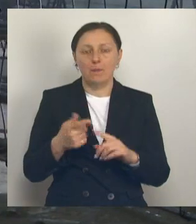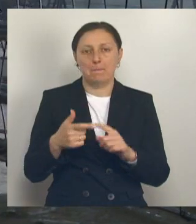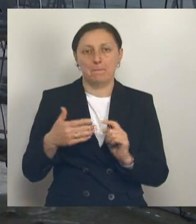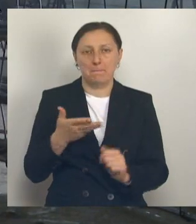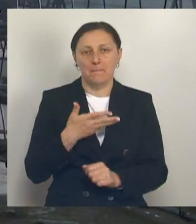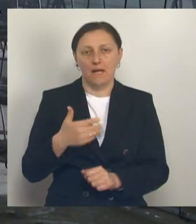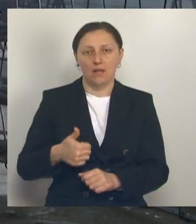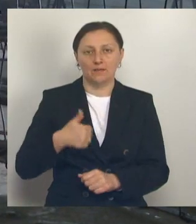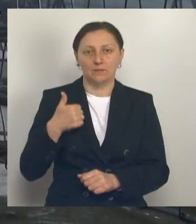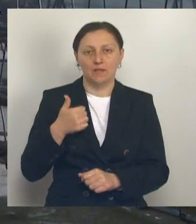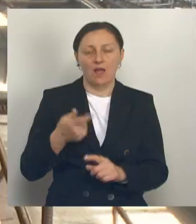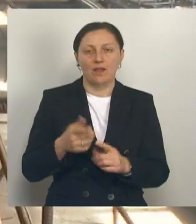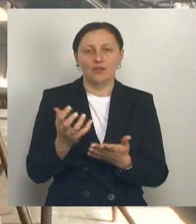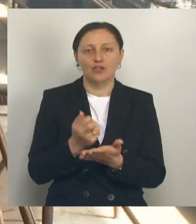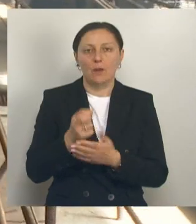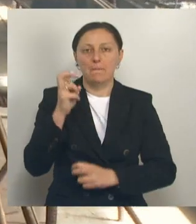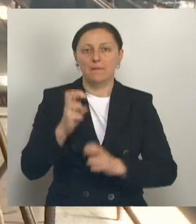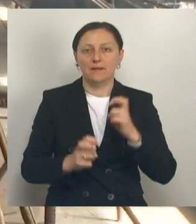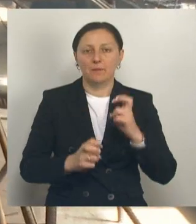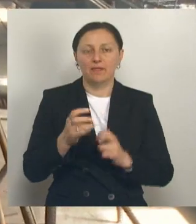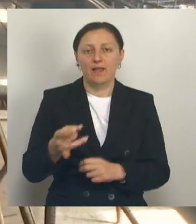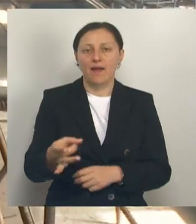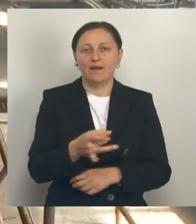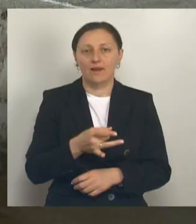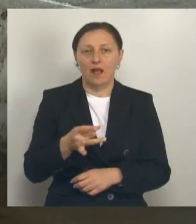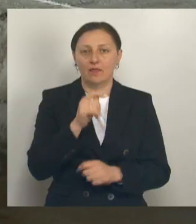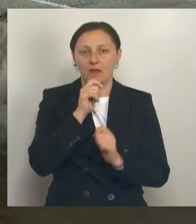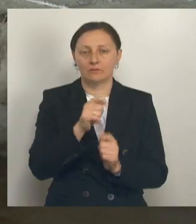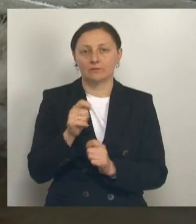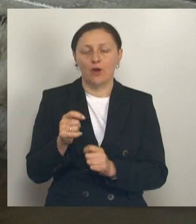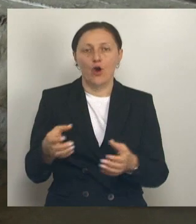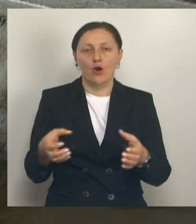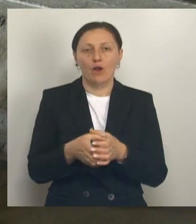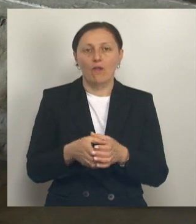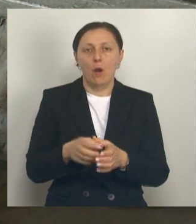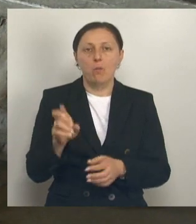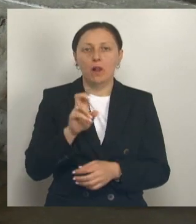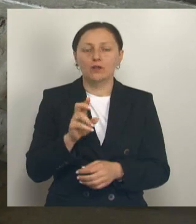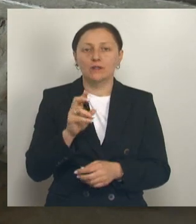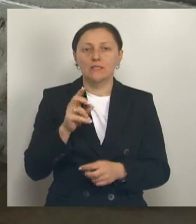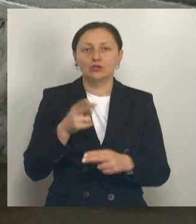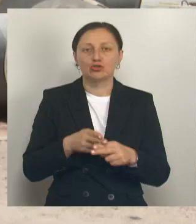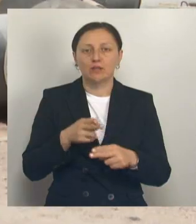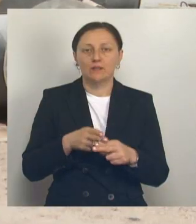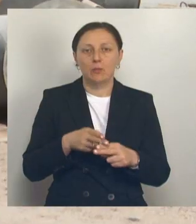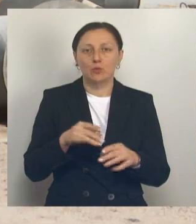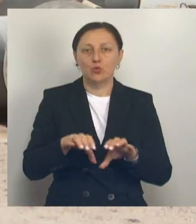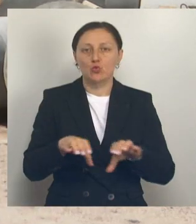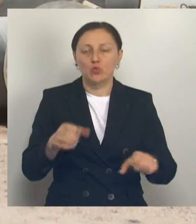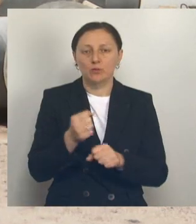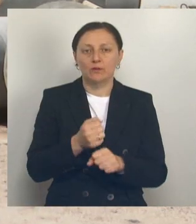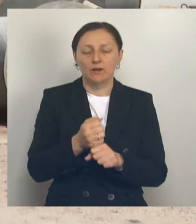достижения предприятия отметили на региональном уровне коллектив белгородского завода железобетонных изделий